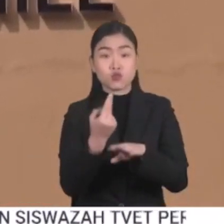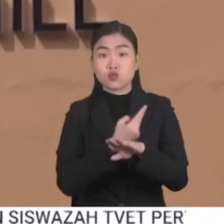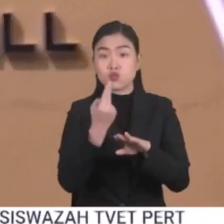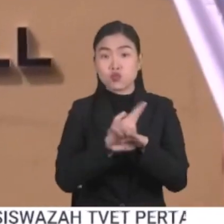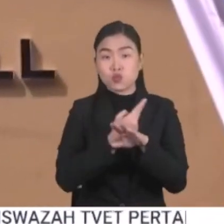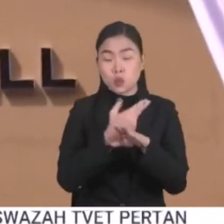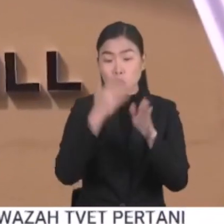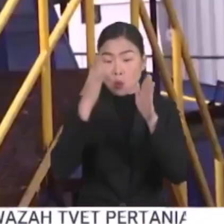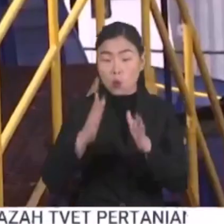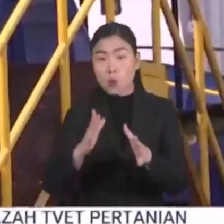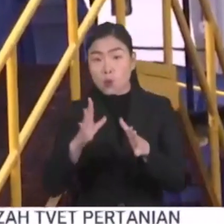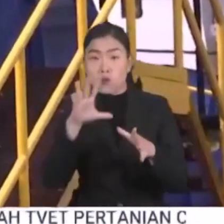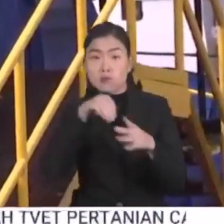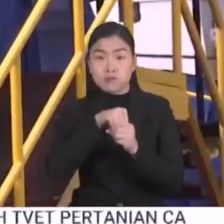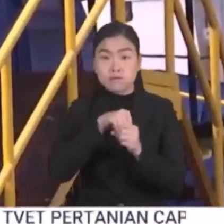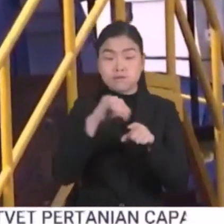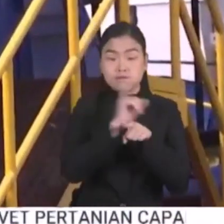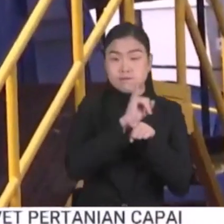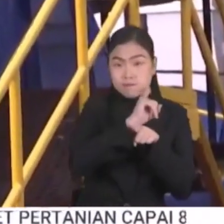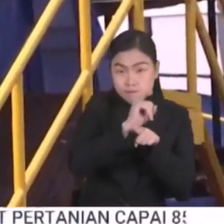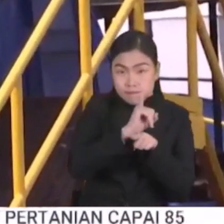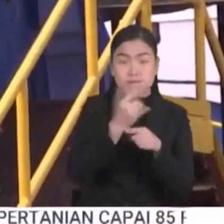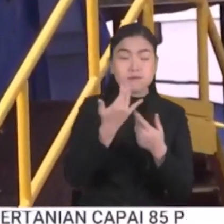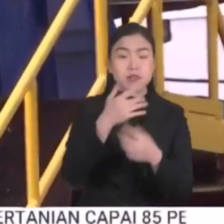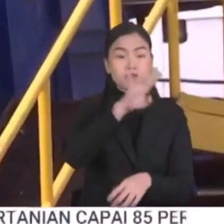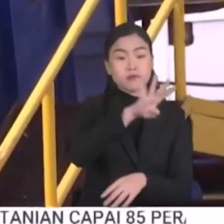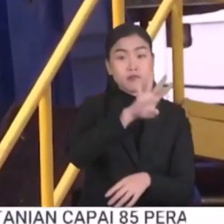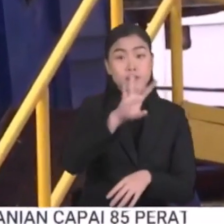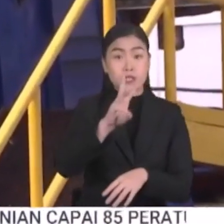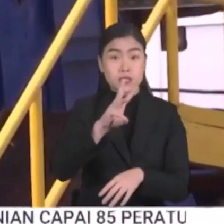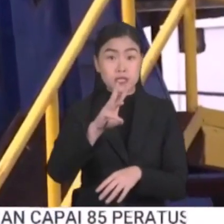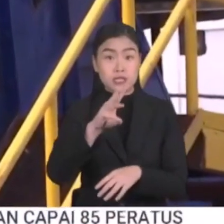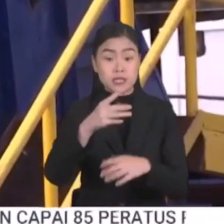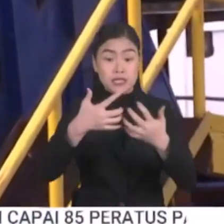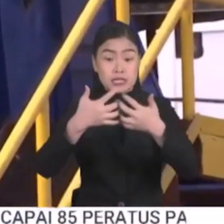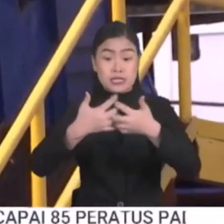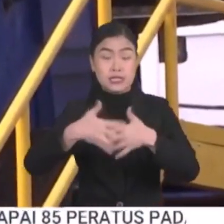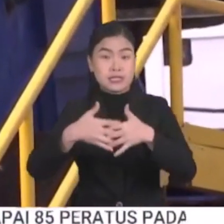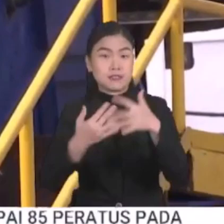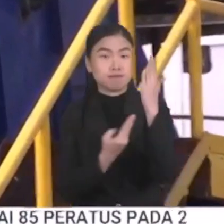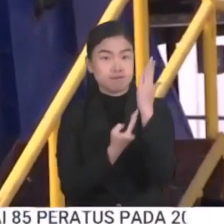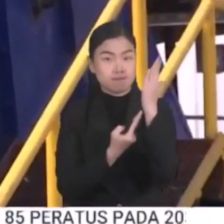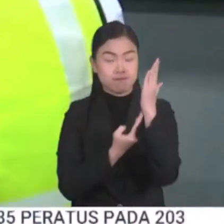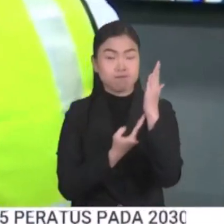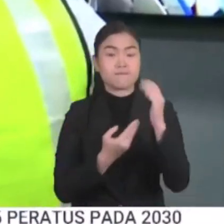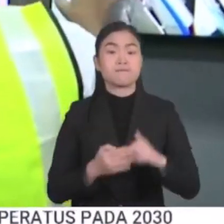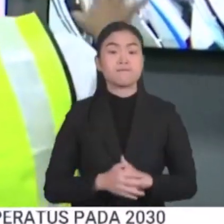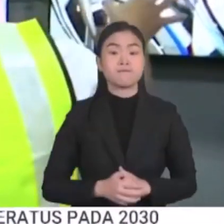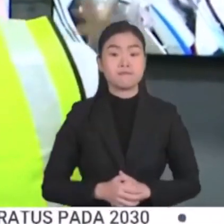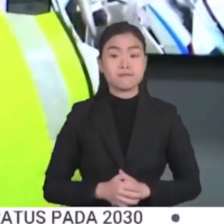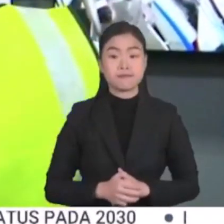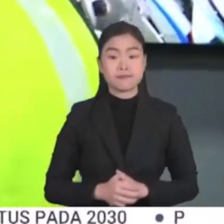oleh pemegang taruh industri termasuk 446 buah kilang sawit dalam negara.